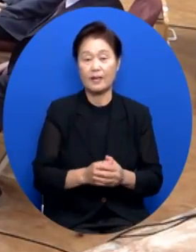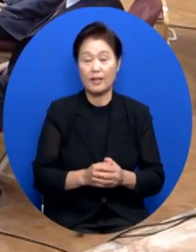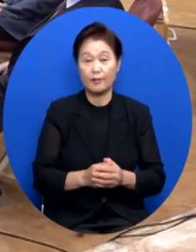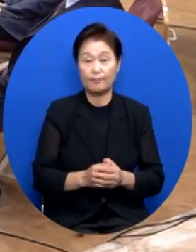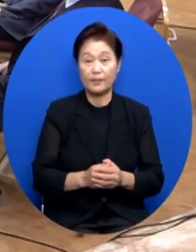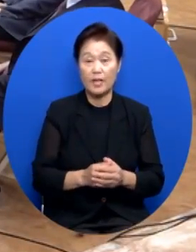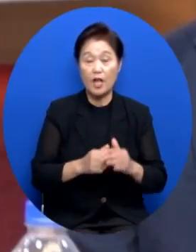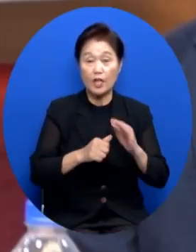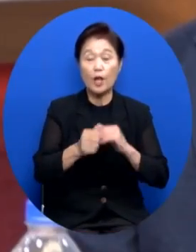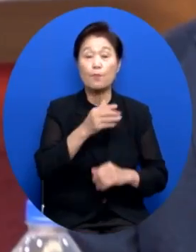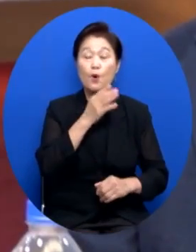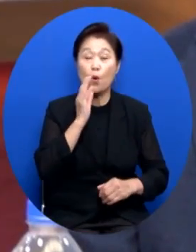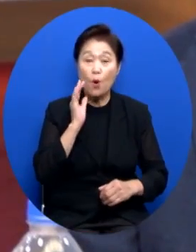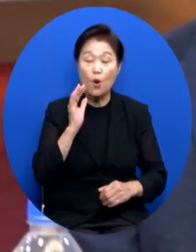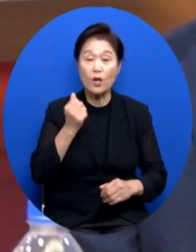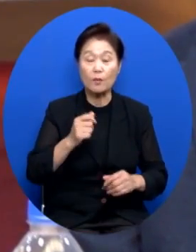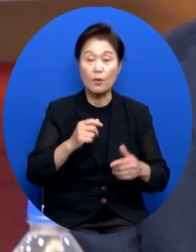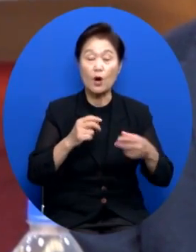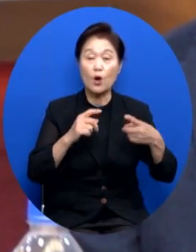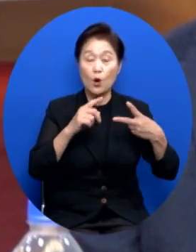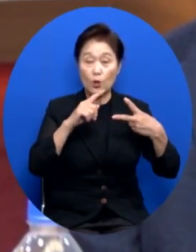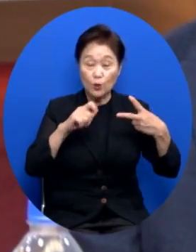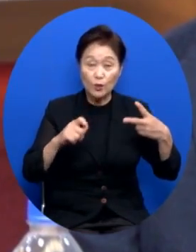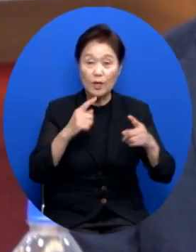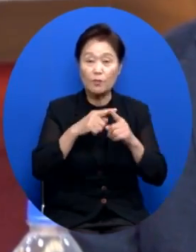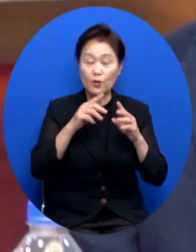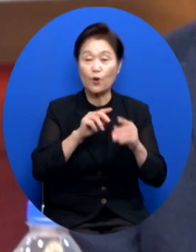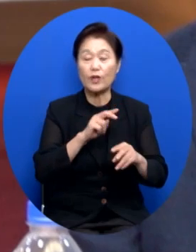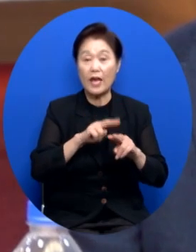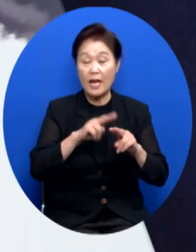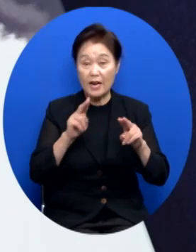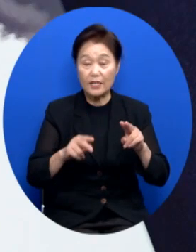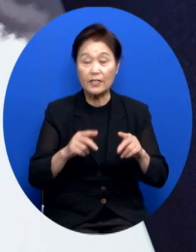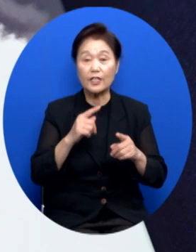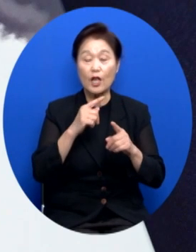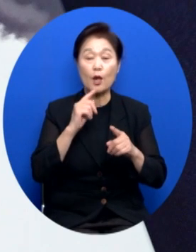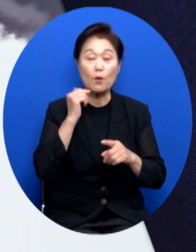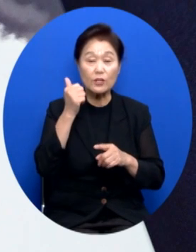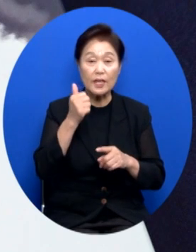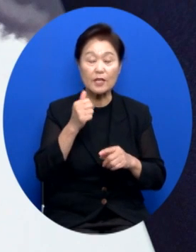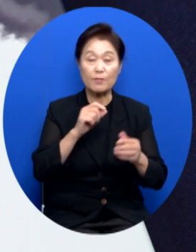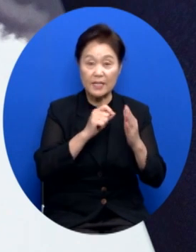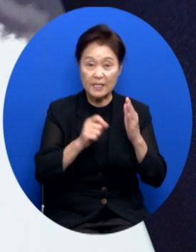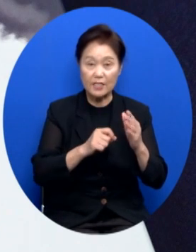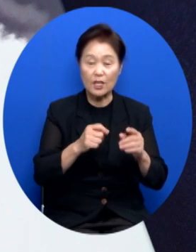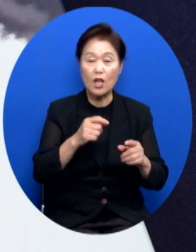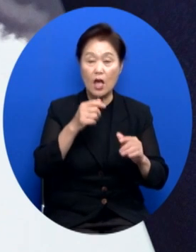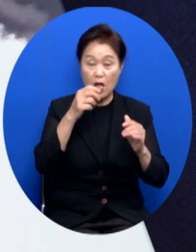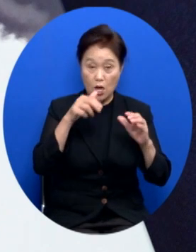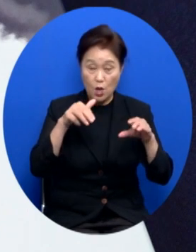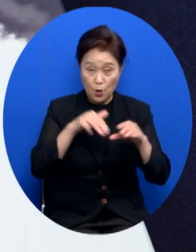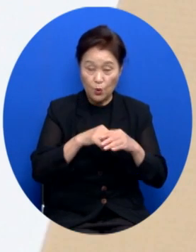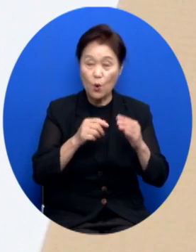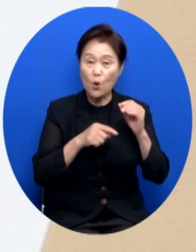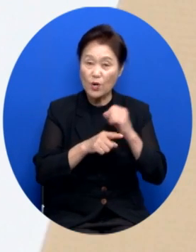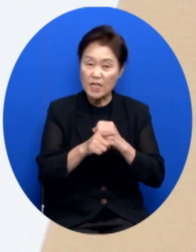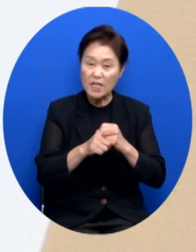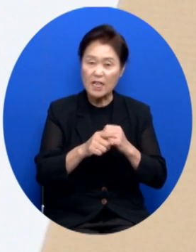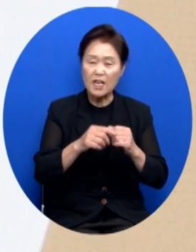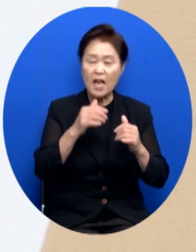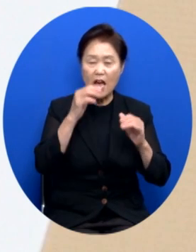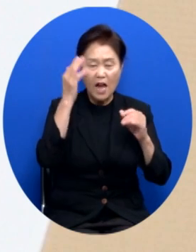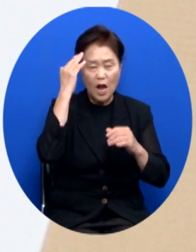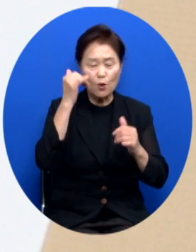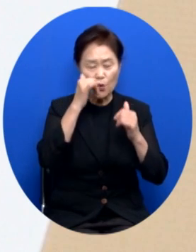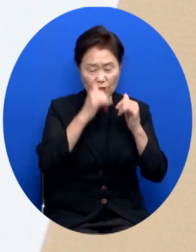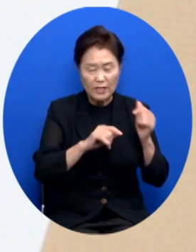감리회 대표 원로이자 동대문교회 강흥복 은퇴 목사가 쓴 책 교리와 장정과 한국감리교회에서는